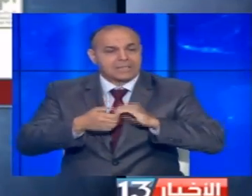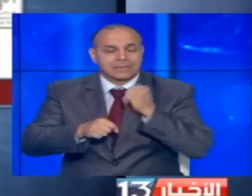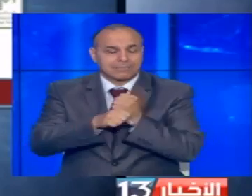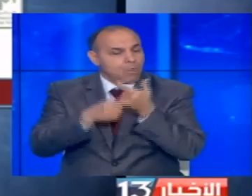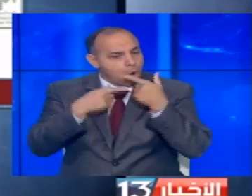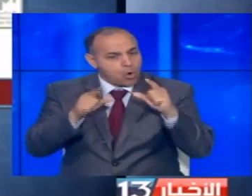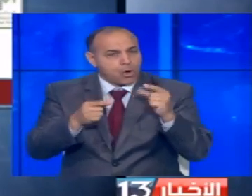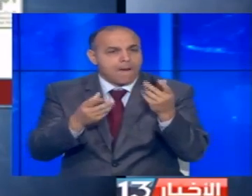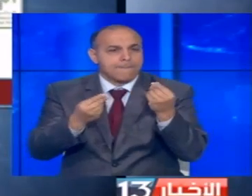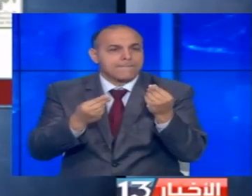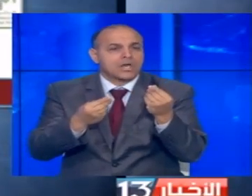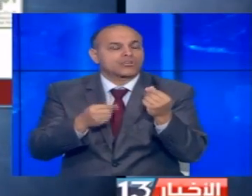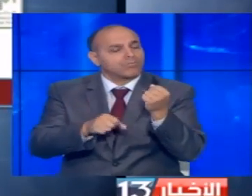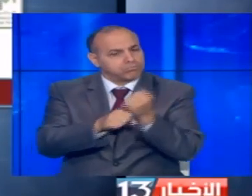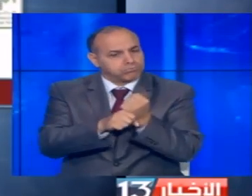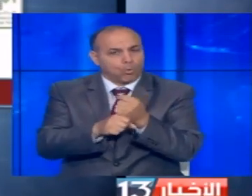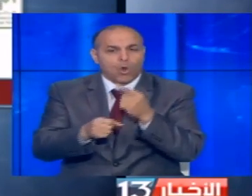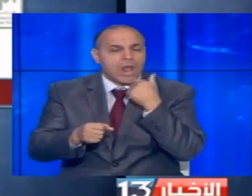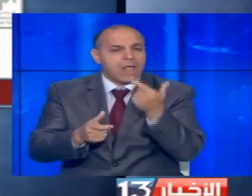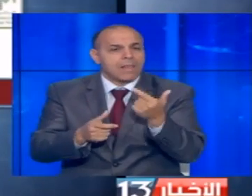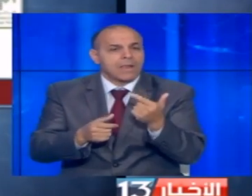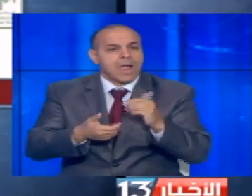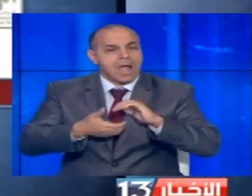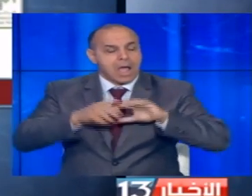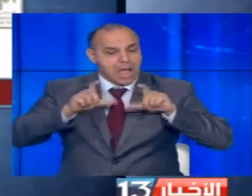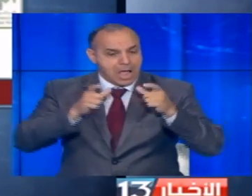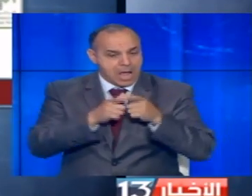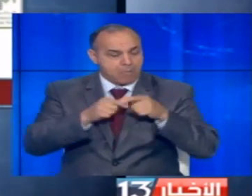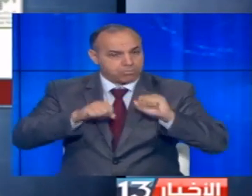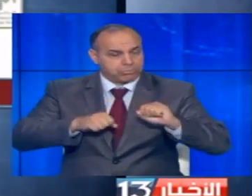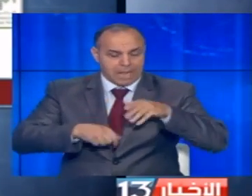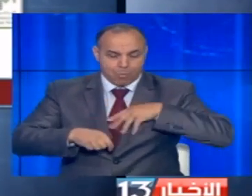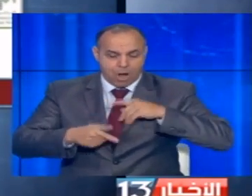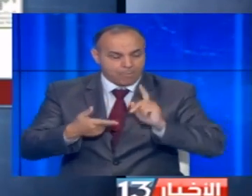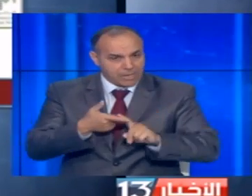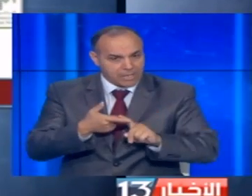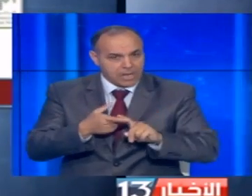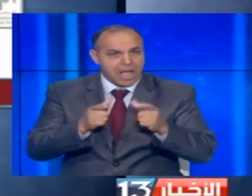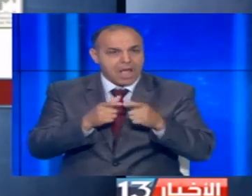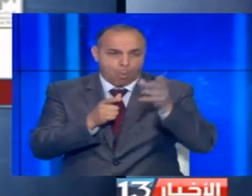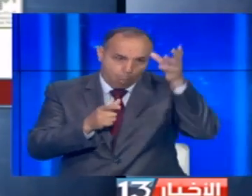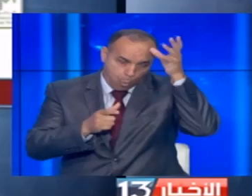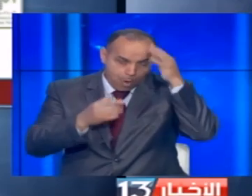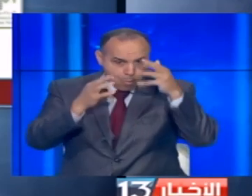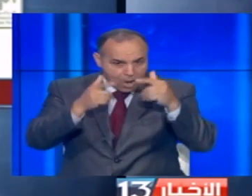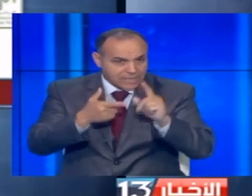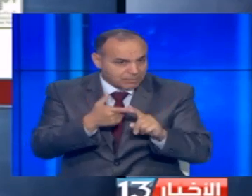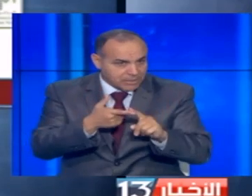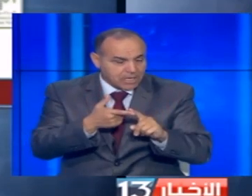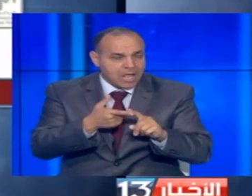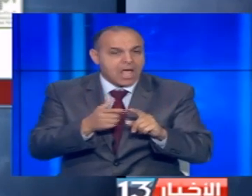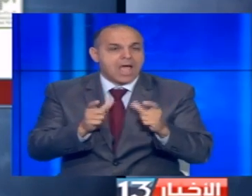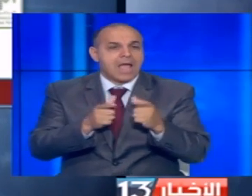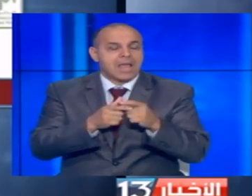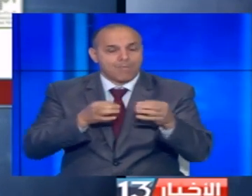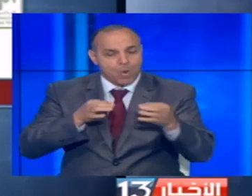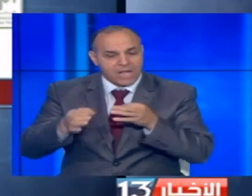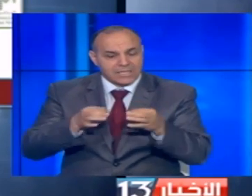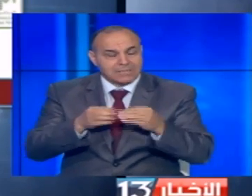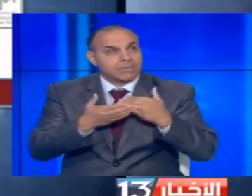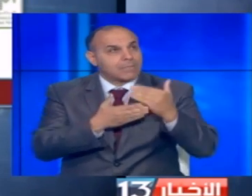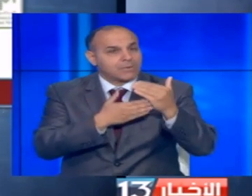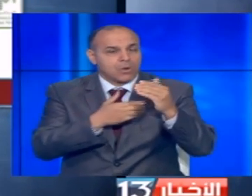الحره عددا من الهياكل المهنيه وهي الهيئه الوطنيه للمحامين هيئه الخبراء المحاسبين هيئه المهندسين